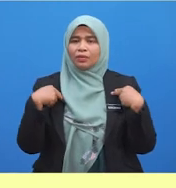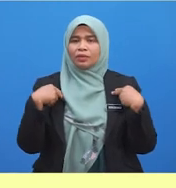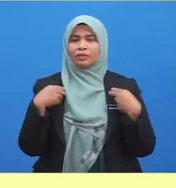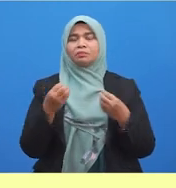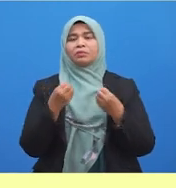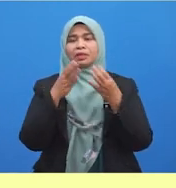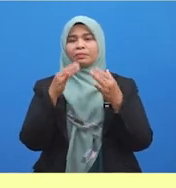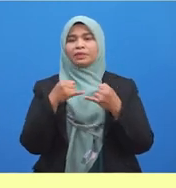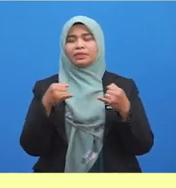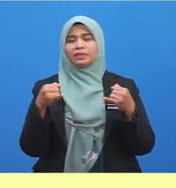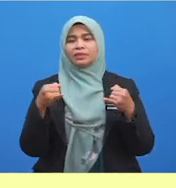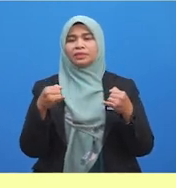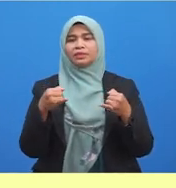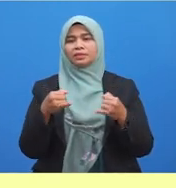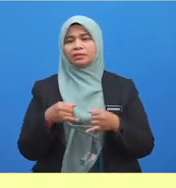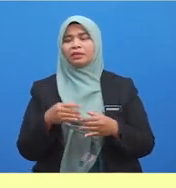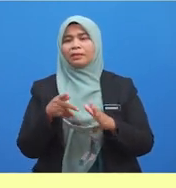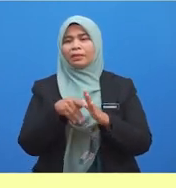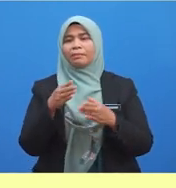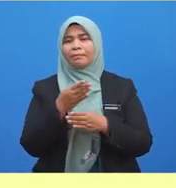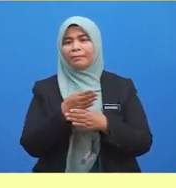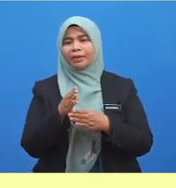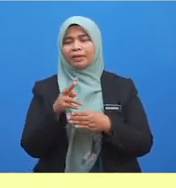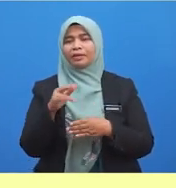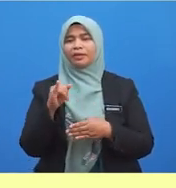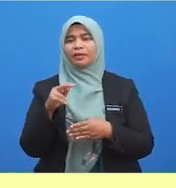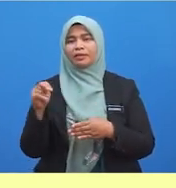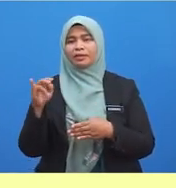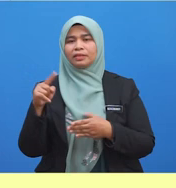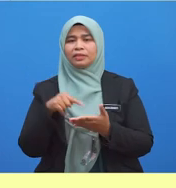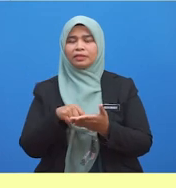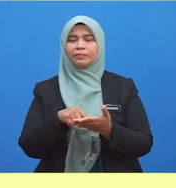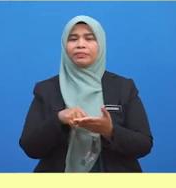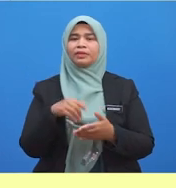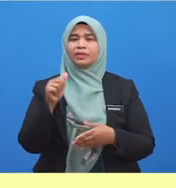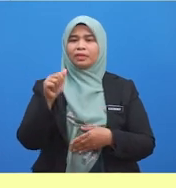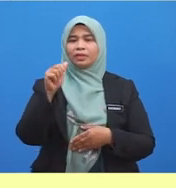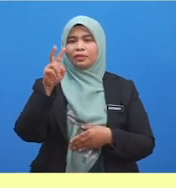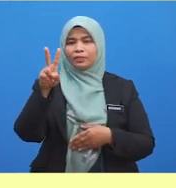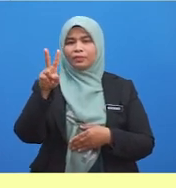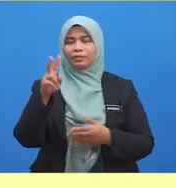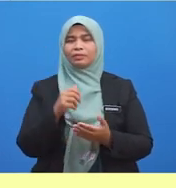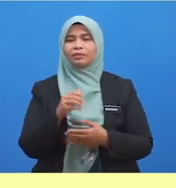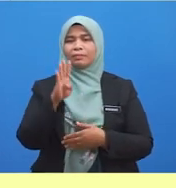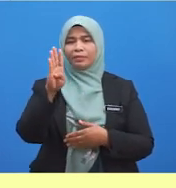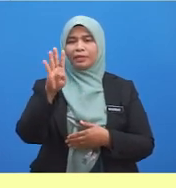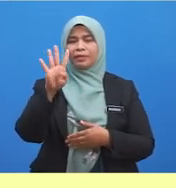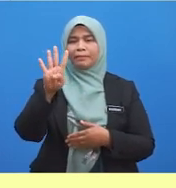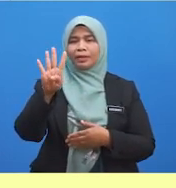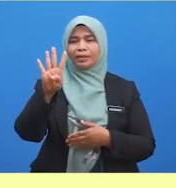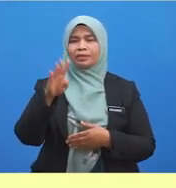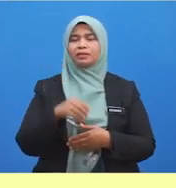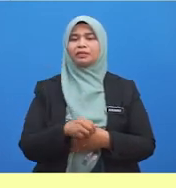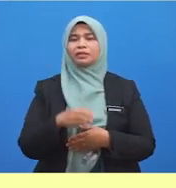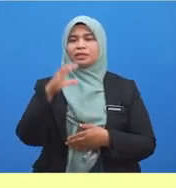A. 2, B. 4, C. 8 dan D.